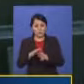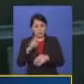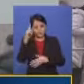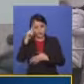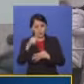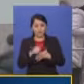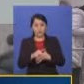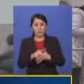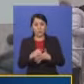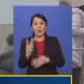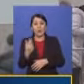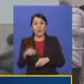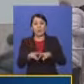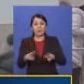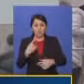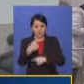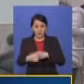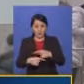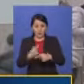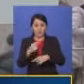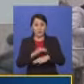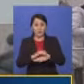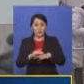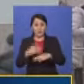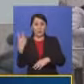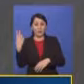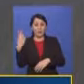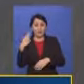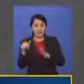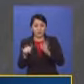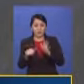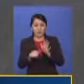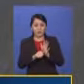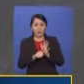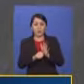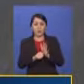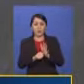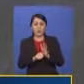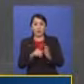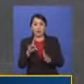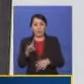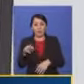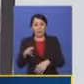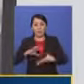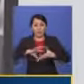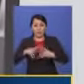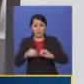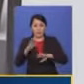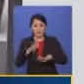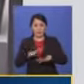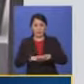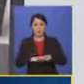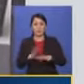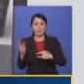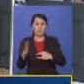үміттенеміз. Қаржы министрлігі келер жылы салықтық қарызы 6 айлық есептік көрсеткіштен асқан жағдайда ғана кәсіпкерлердің банк шоттарын бұғаттау